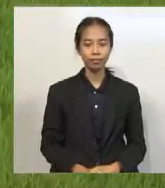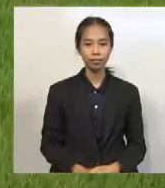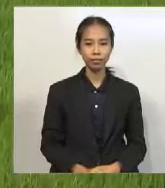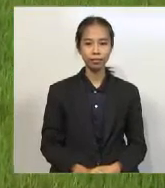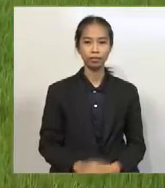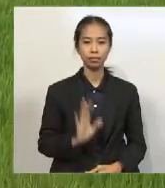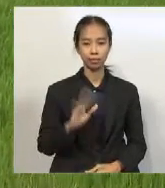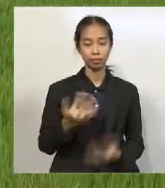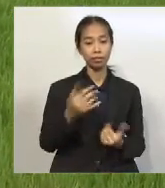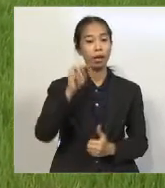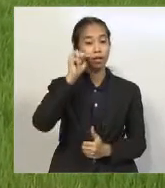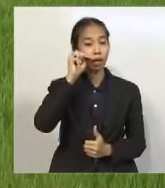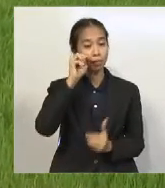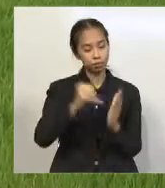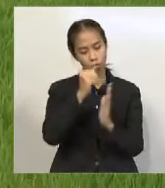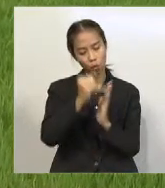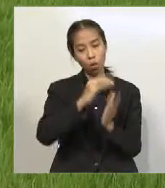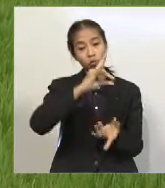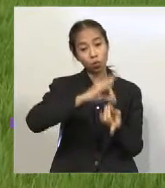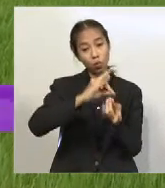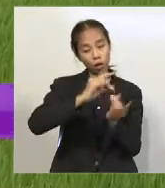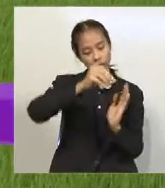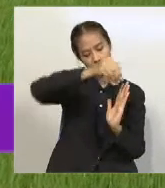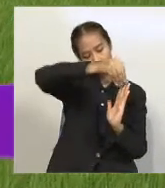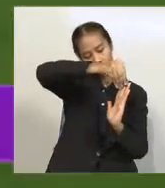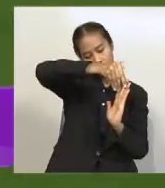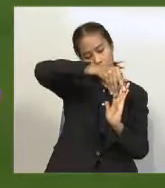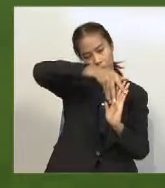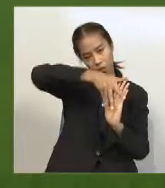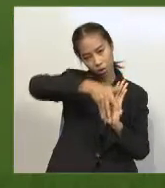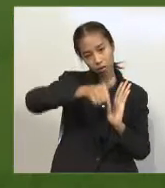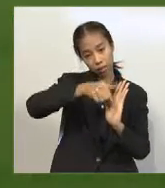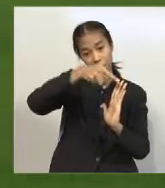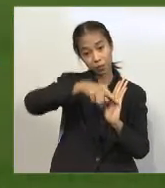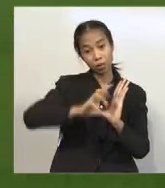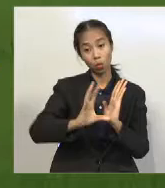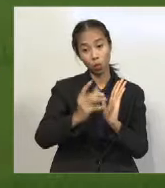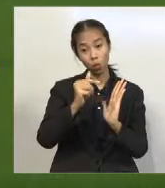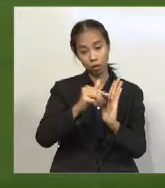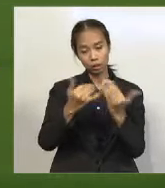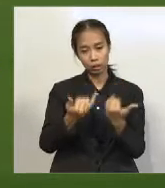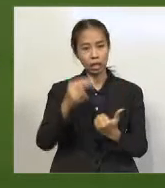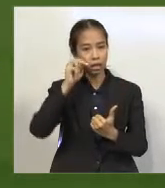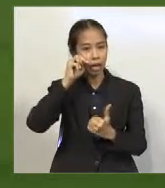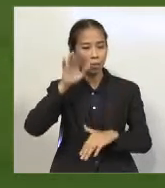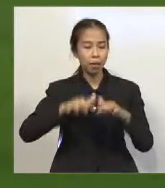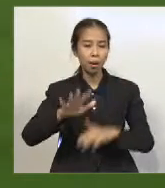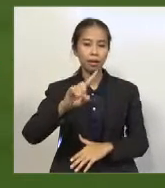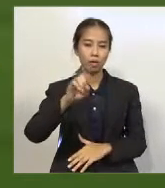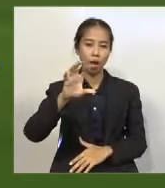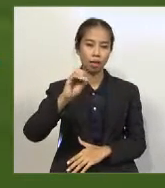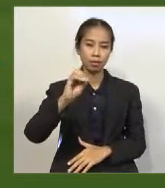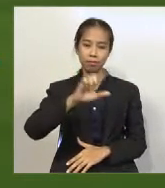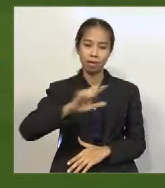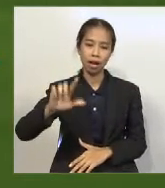หลังจากที่มวลน้ำจากจังหวัดสุโขทัยไหลลงมาท่วมพื้นที่บางระกำโมเดลแล้วคิดเป็นปริมาณน้ำประมาณ150ล้านลูกบาศก์เมต